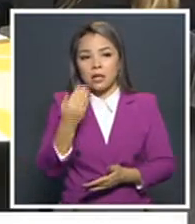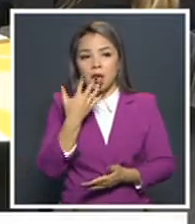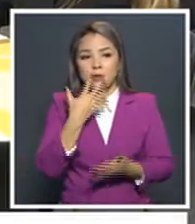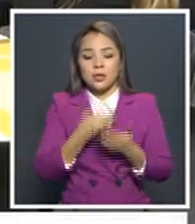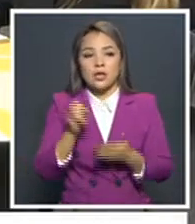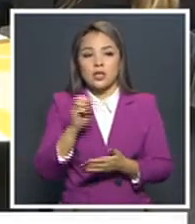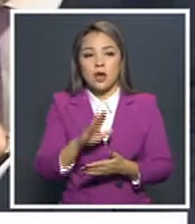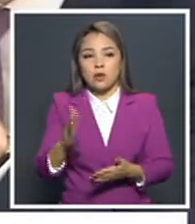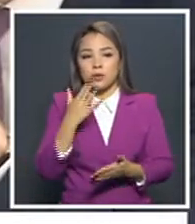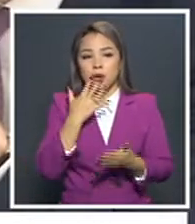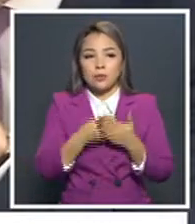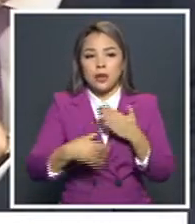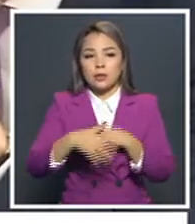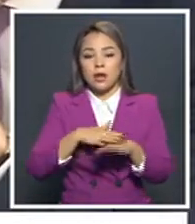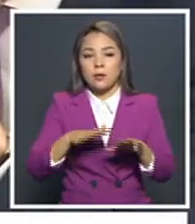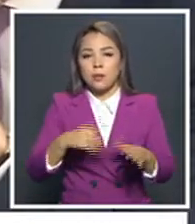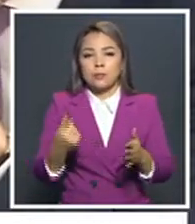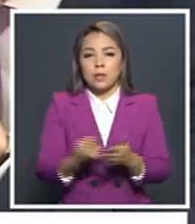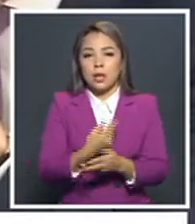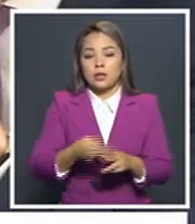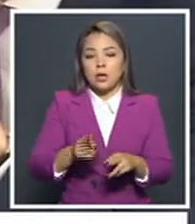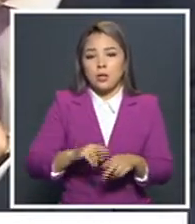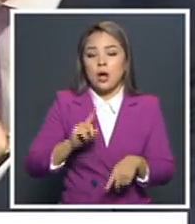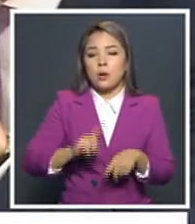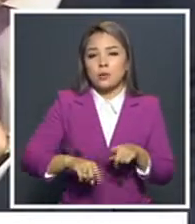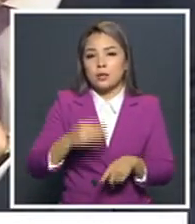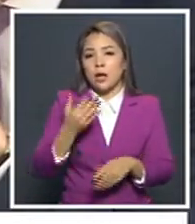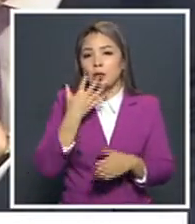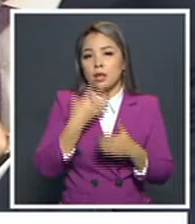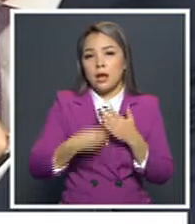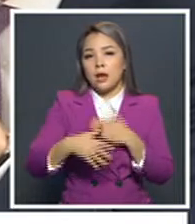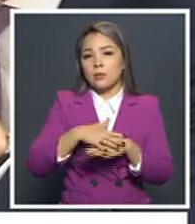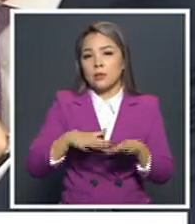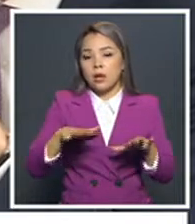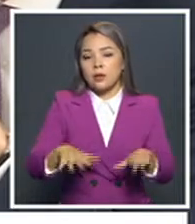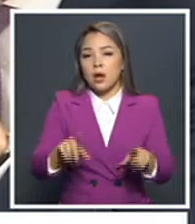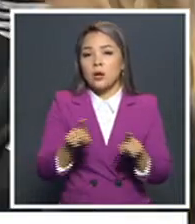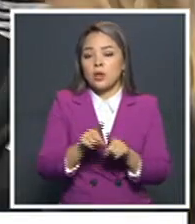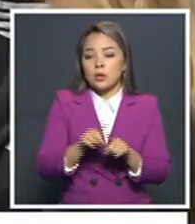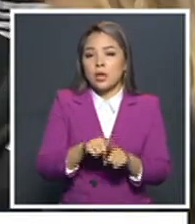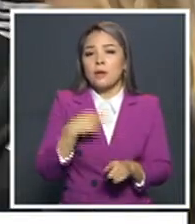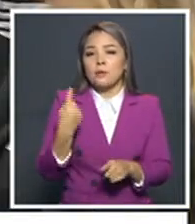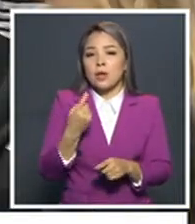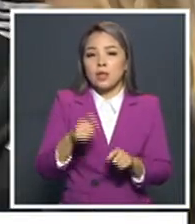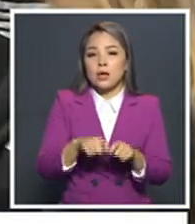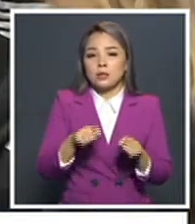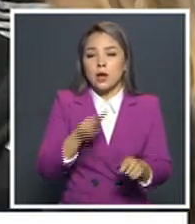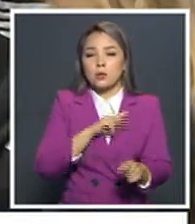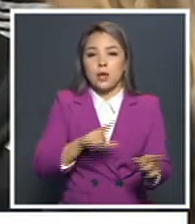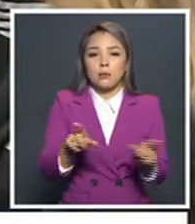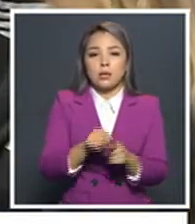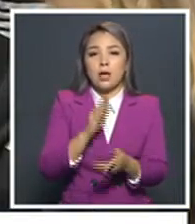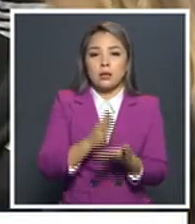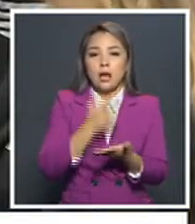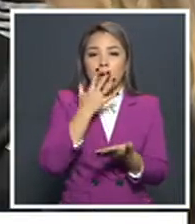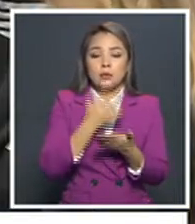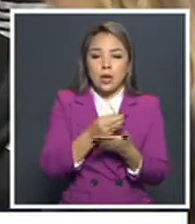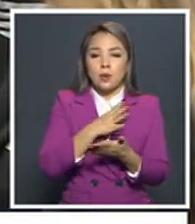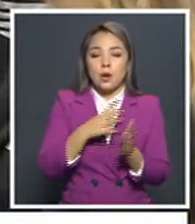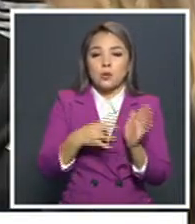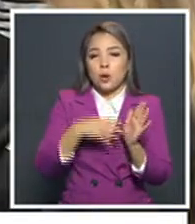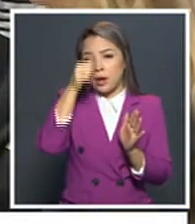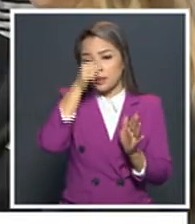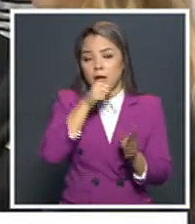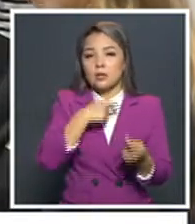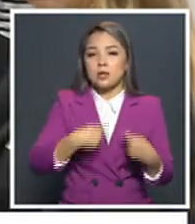һәм экономикалық әріптестің бірі, ал Қазақстан біріккен Еуропаның Орталық Азиядағы басты сауда серіктесі. Биыл 9 ай ішінде өзара сауда